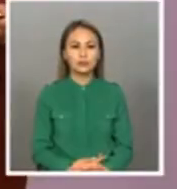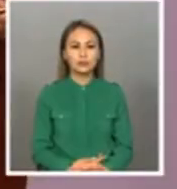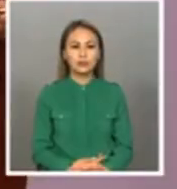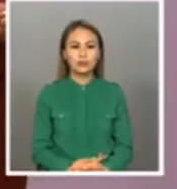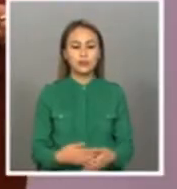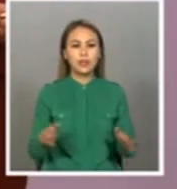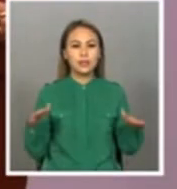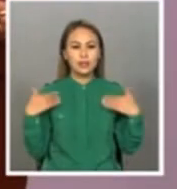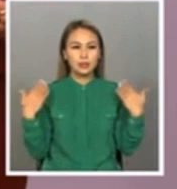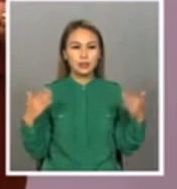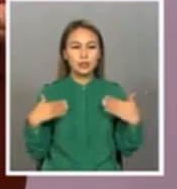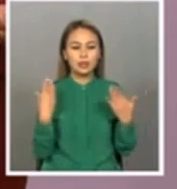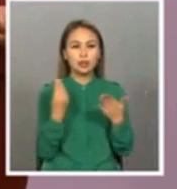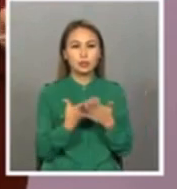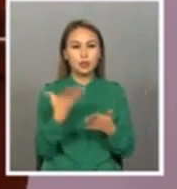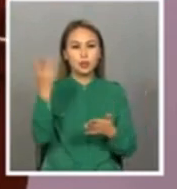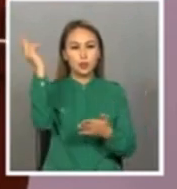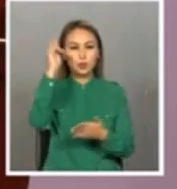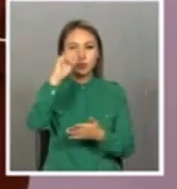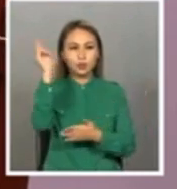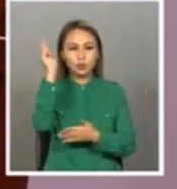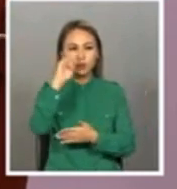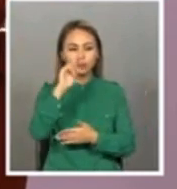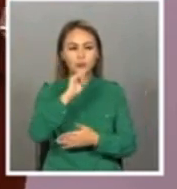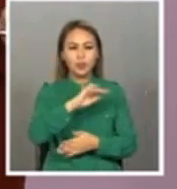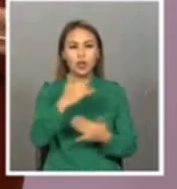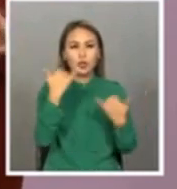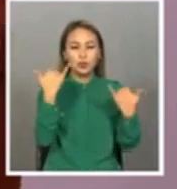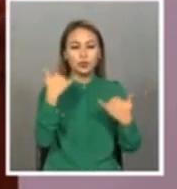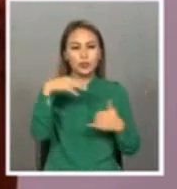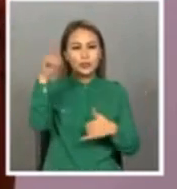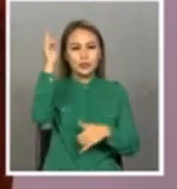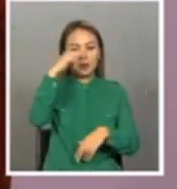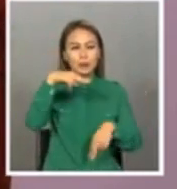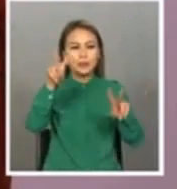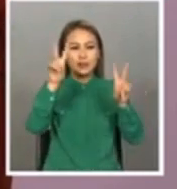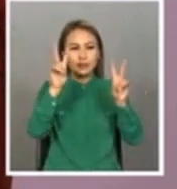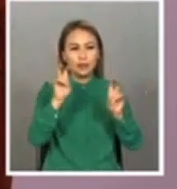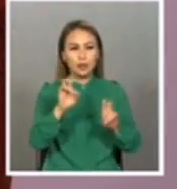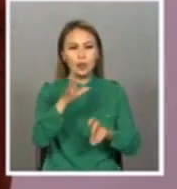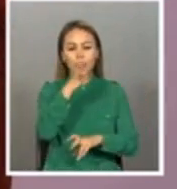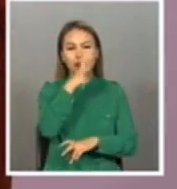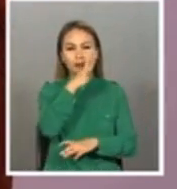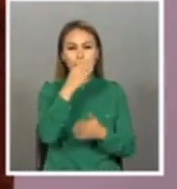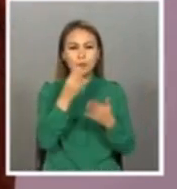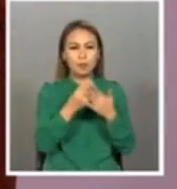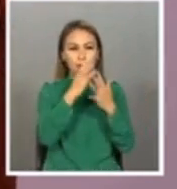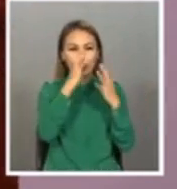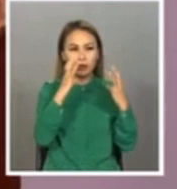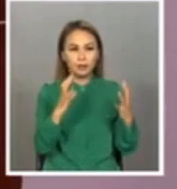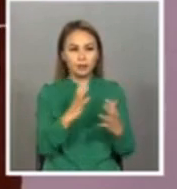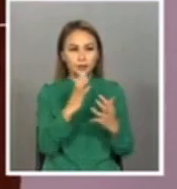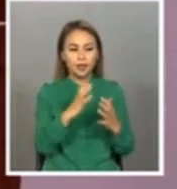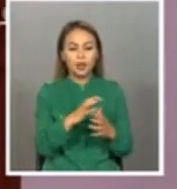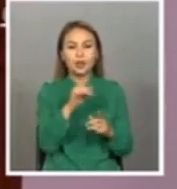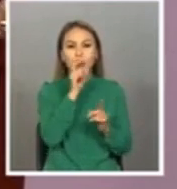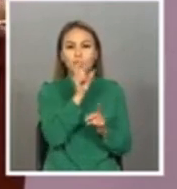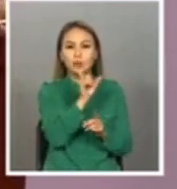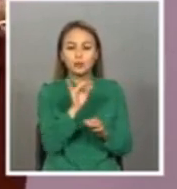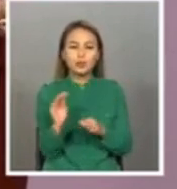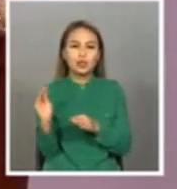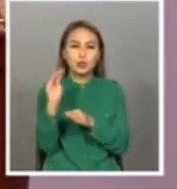Сәлеметсіңдер ме, құрметті оқушылар! Бүгінгі сабағымыздың тақырыбы – уақытыңды бағала, түбір мен